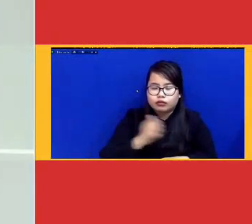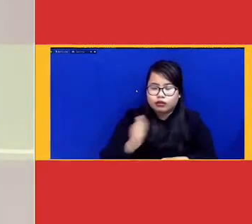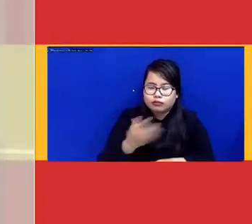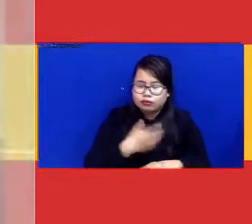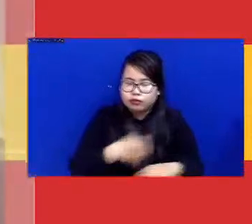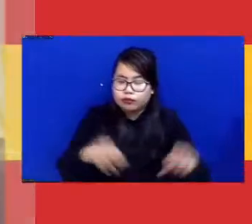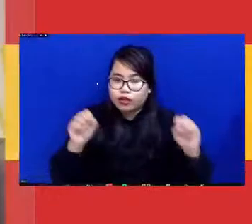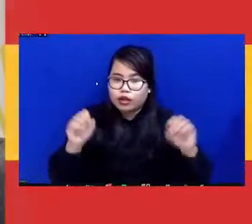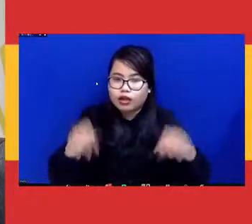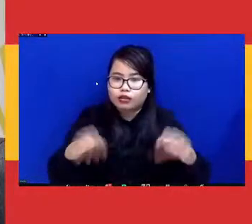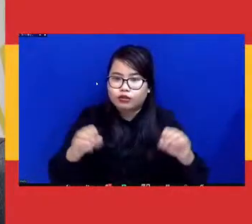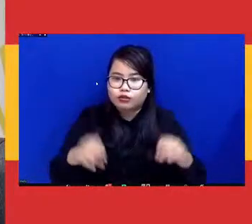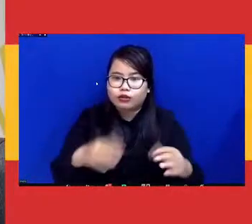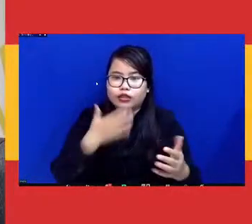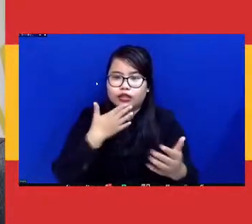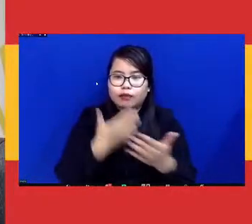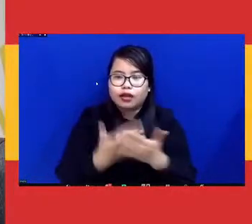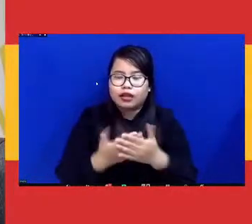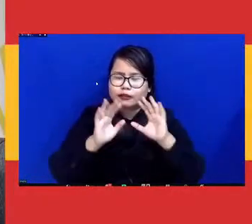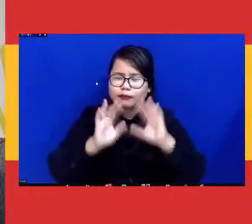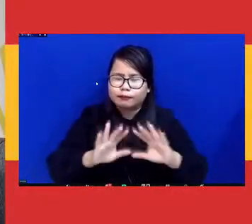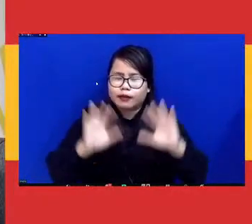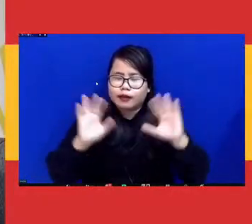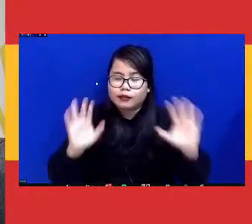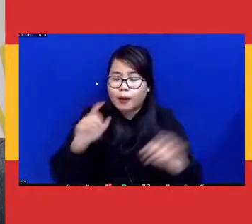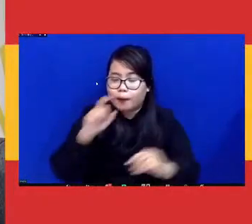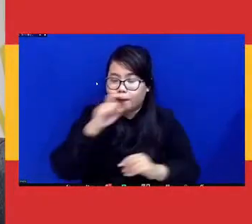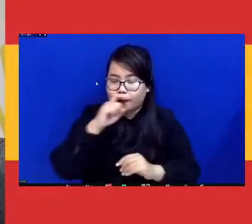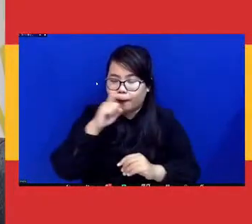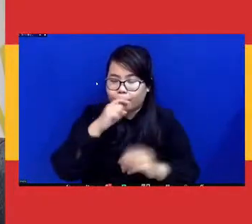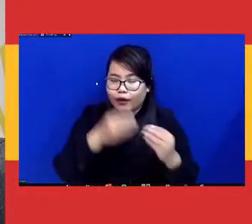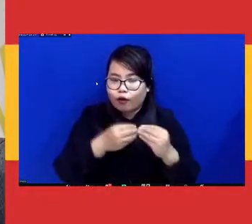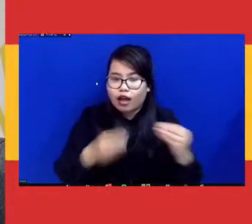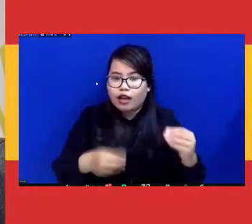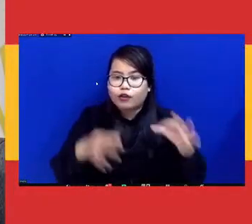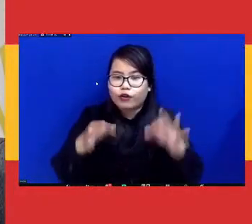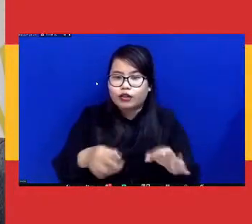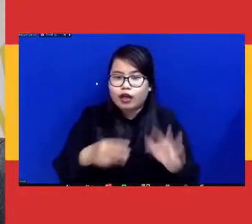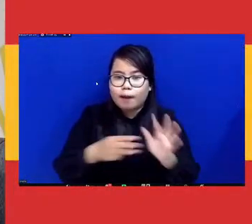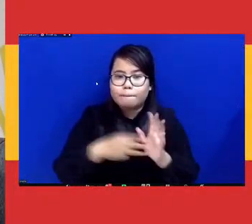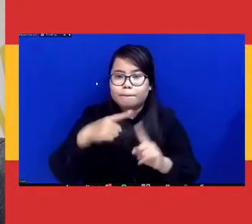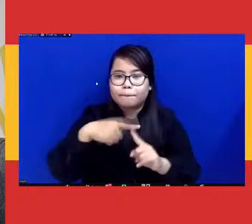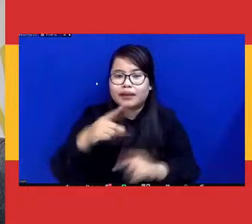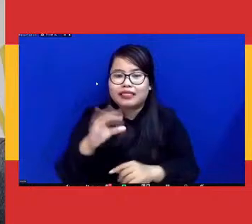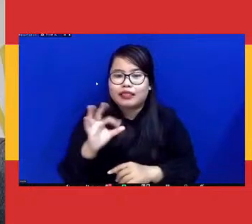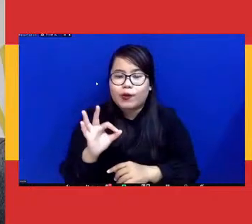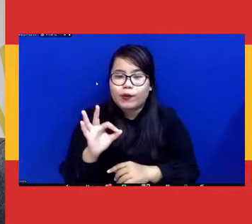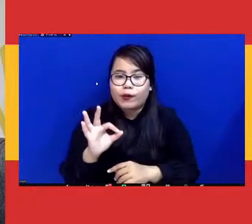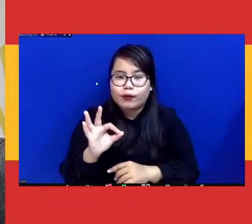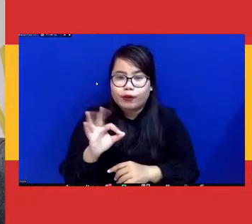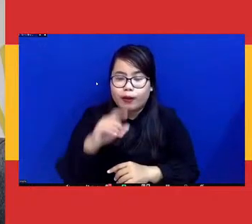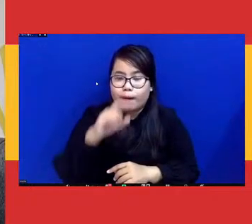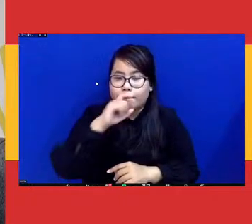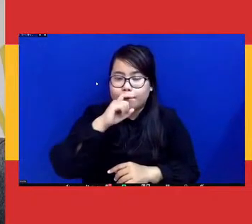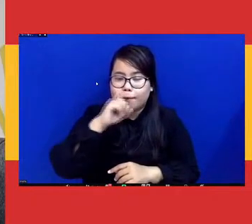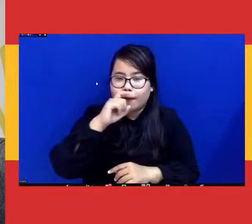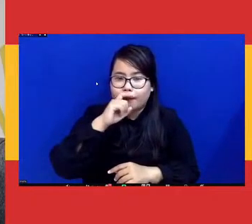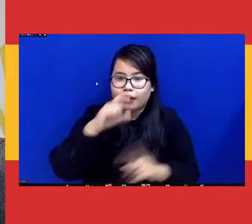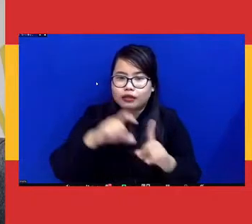Terima kasih banyak Bapak Wali Kota Metro Bapak Dr. Wahdi